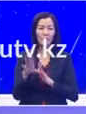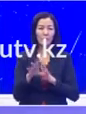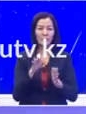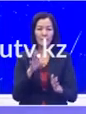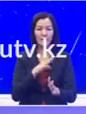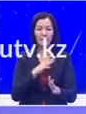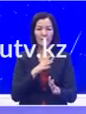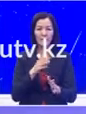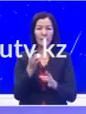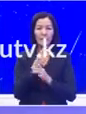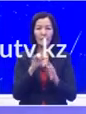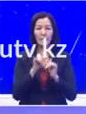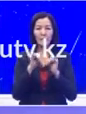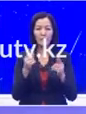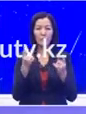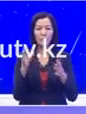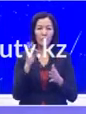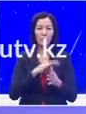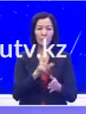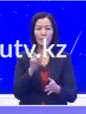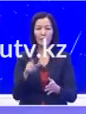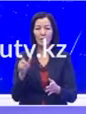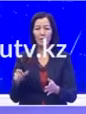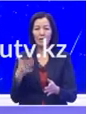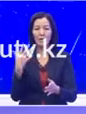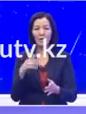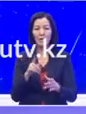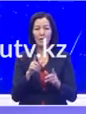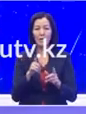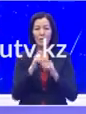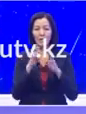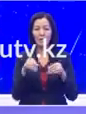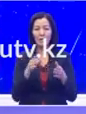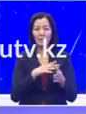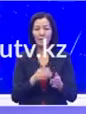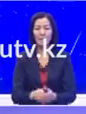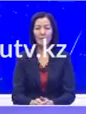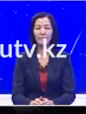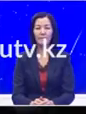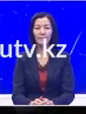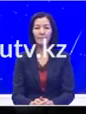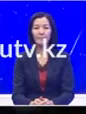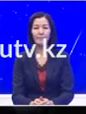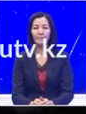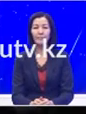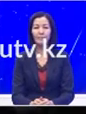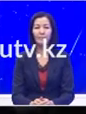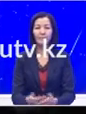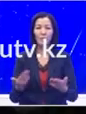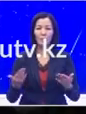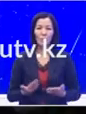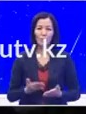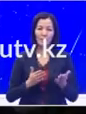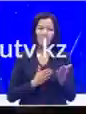анықталды. Өңір мәдениетінің өркендеуіне үлес қосқан 50-ден аса қызметкер марапатталды. Өмірлік еңбек